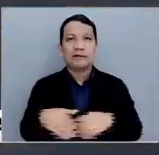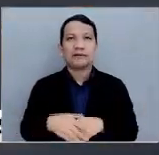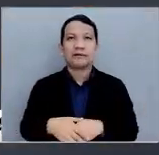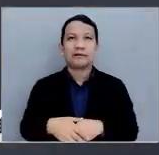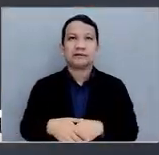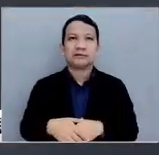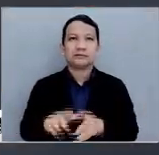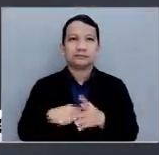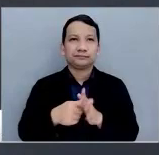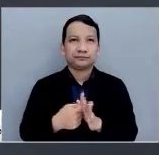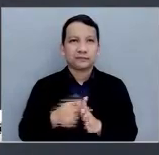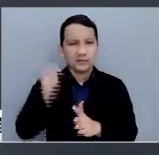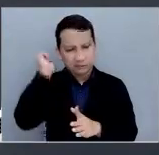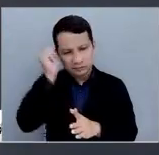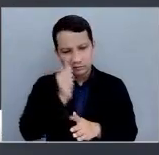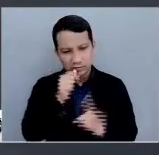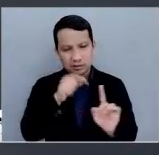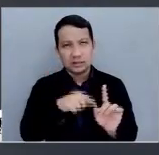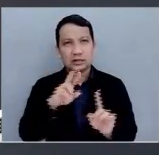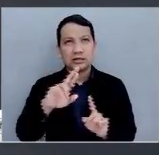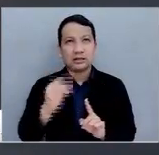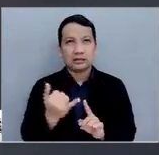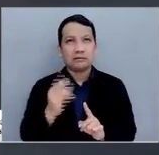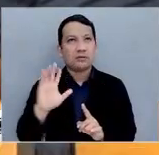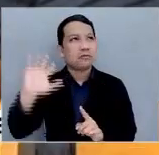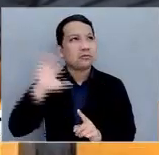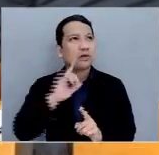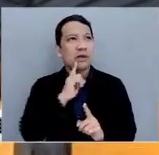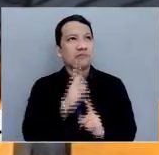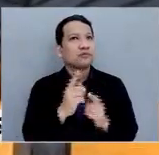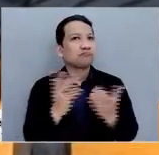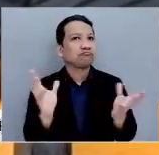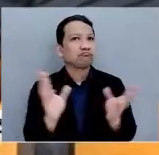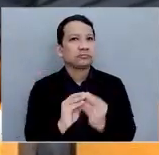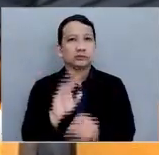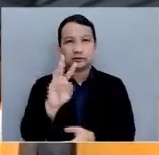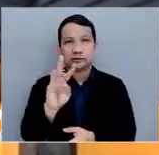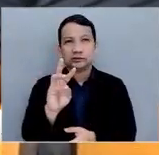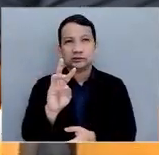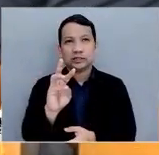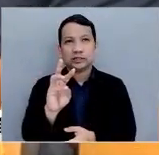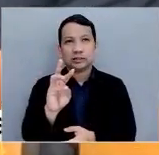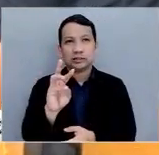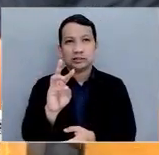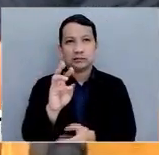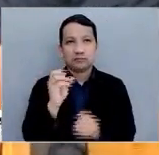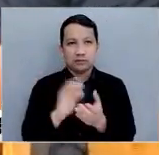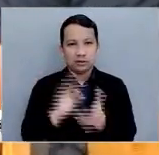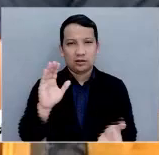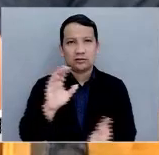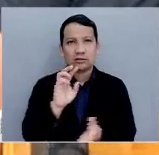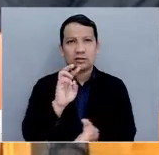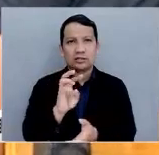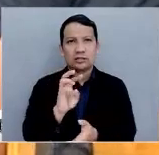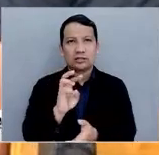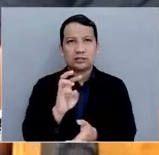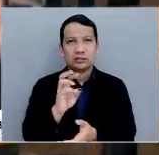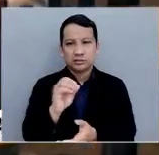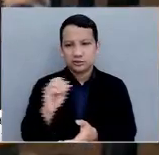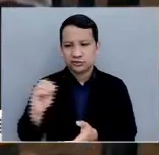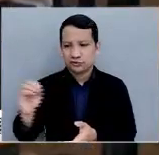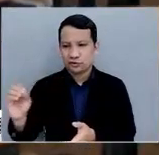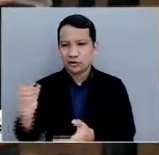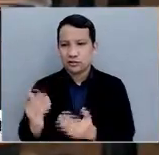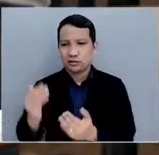Nagbunga naman ang pagtsatsaga ni kapatid RJ. Umaabot na ngayon sa 6 digits ang kanyang kita kada buwan. Ano yung natutunan